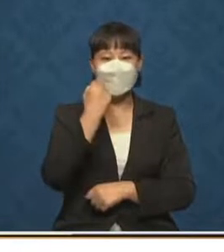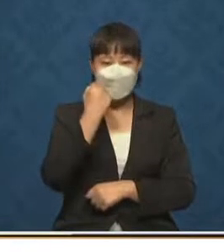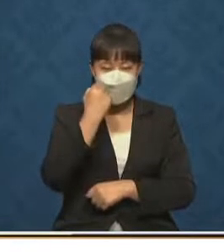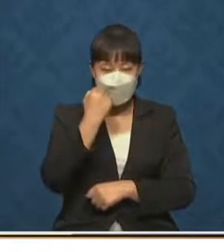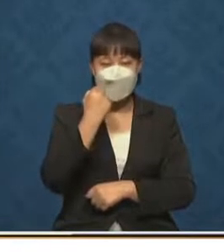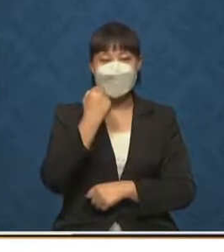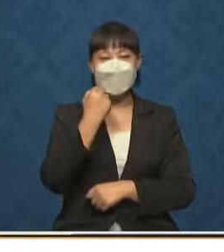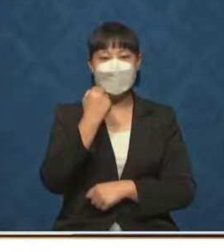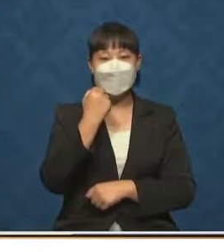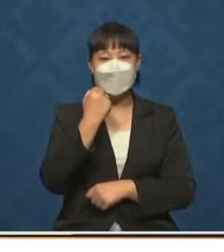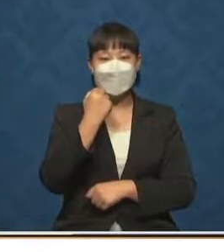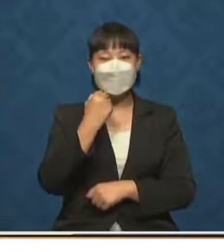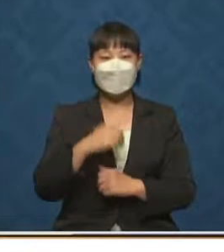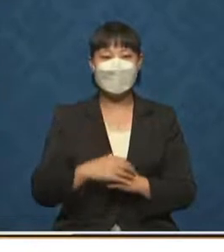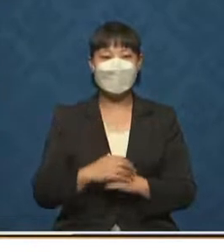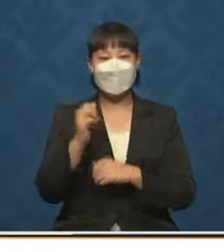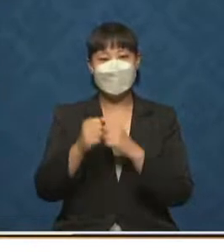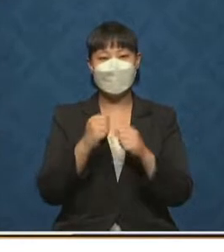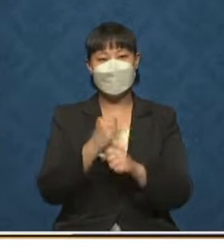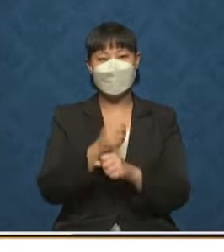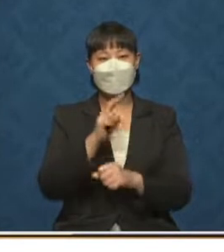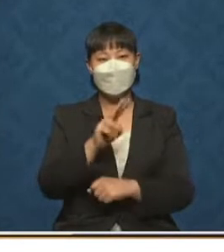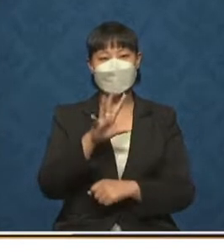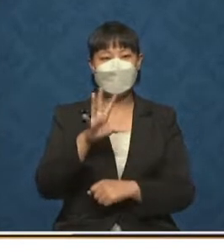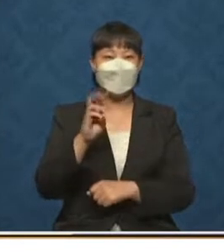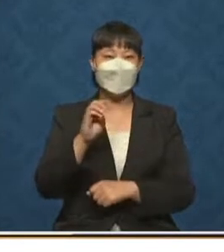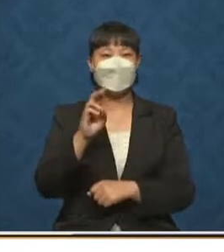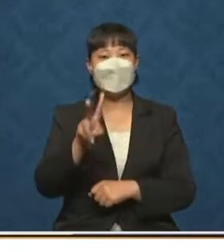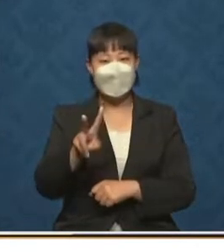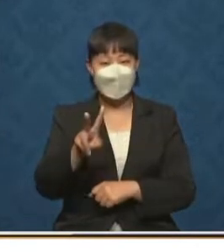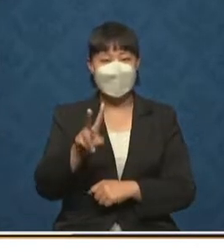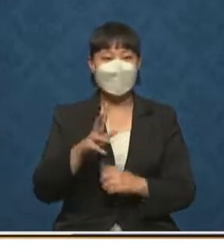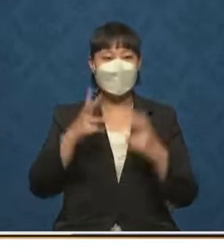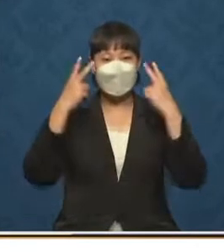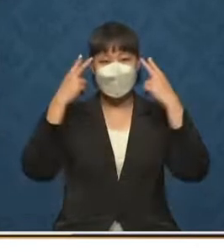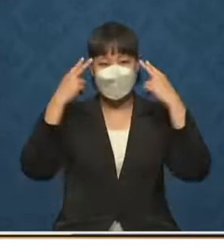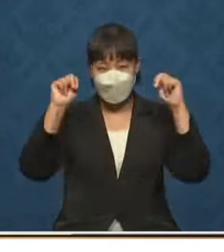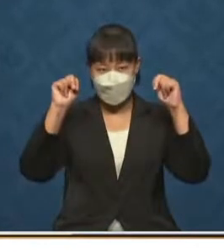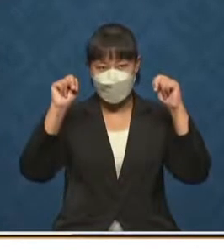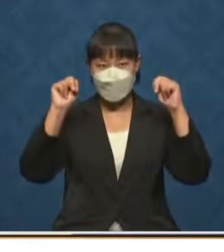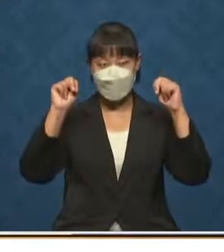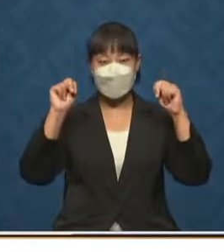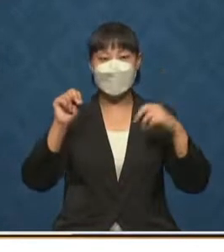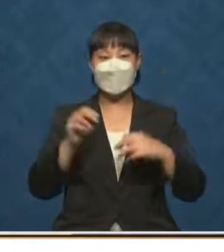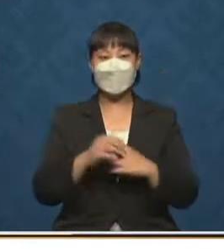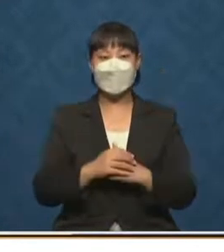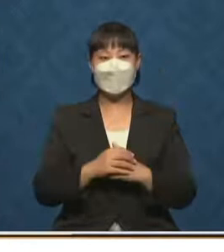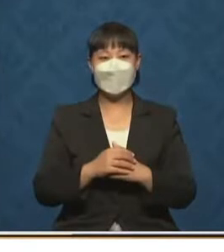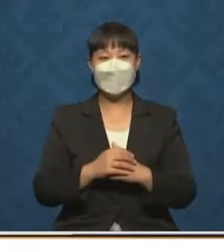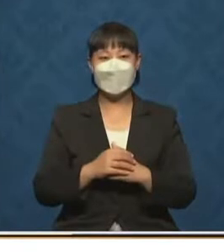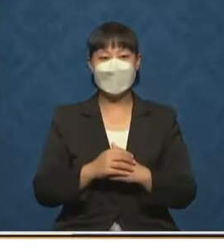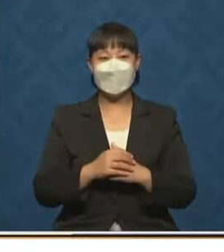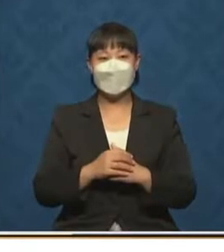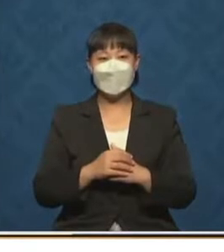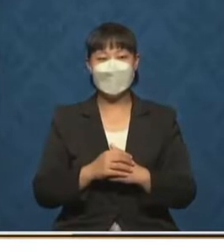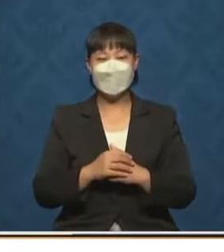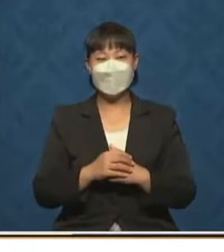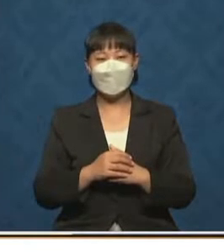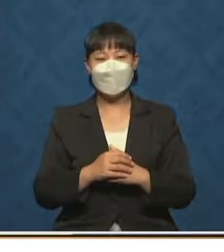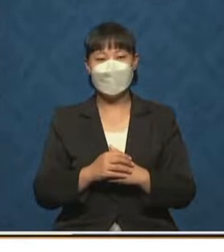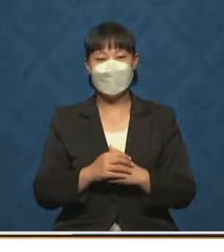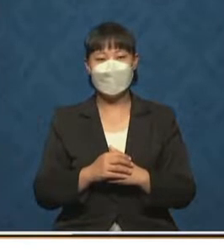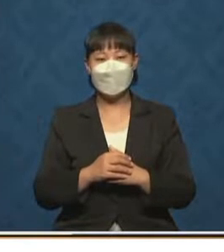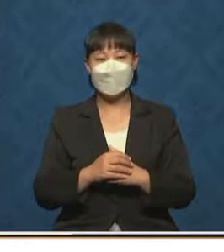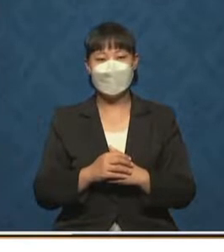้ประชาชนในปี 2,162 เป็นนายกรัฐนรีที่มาจากขนพวงของ